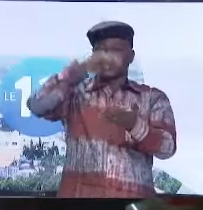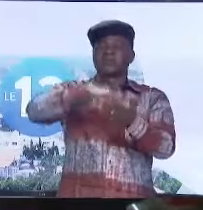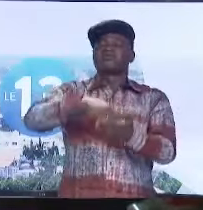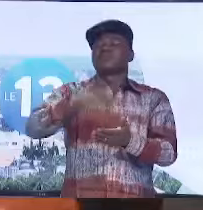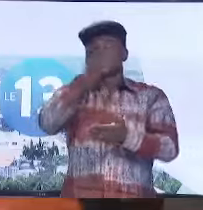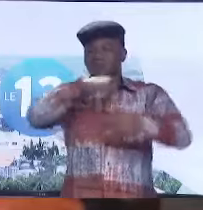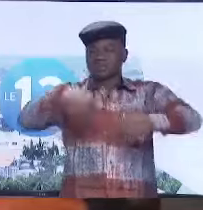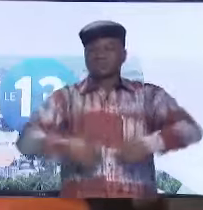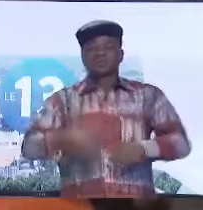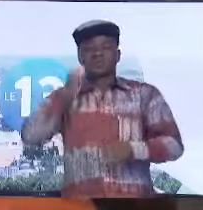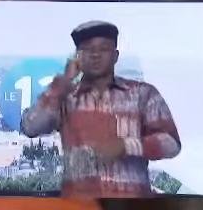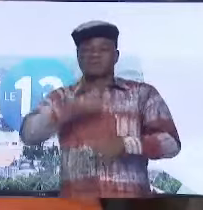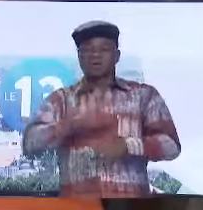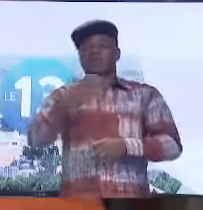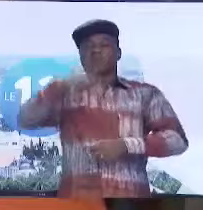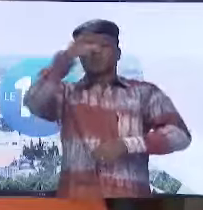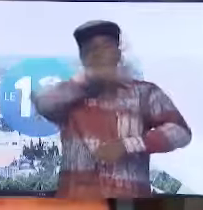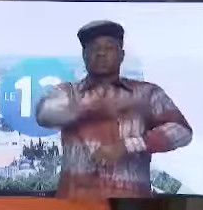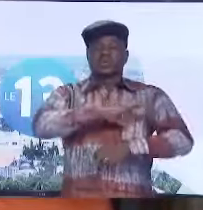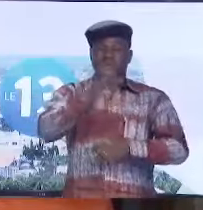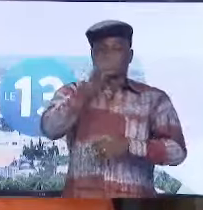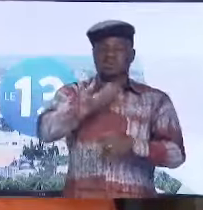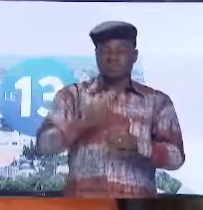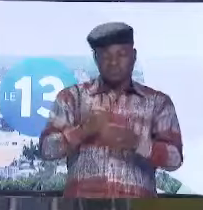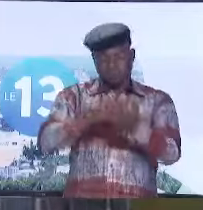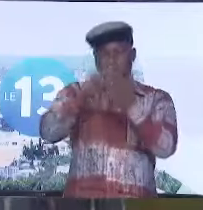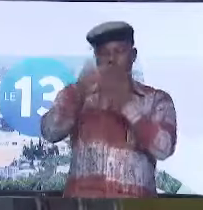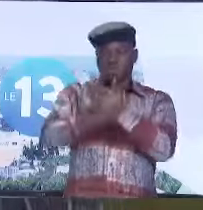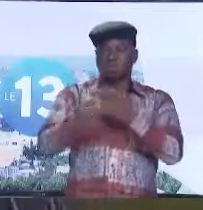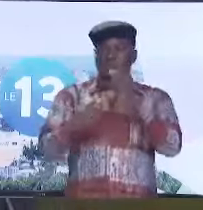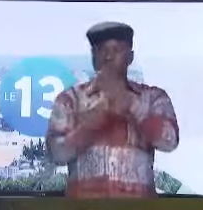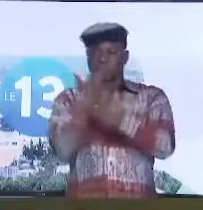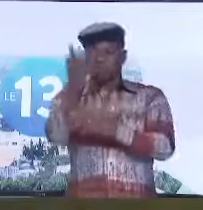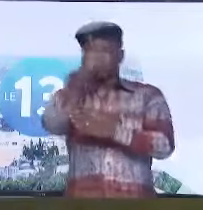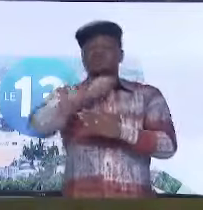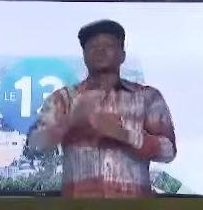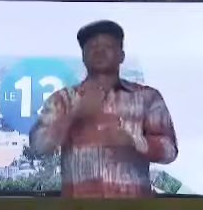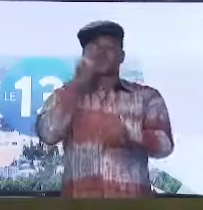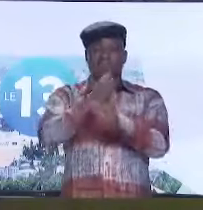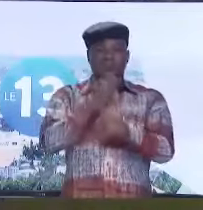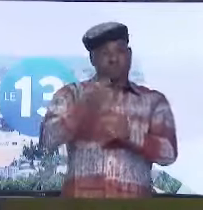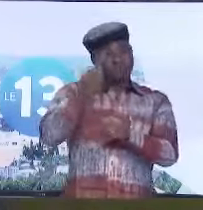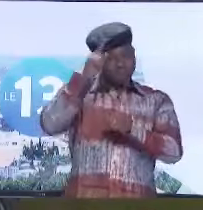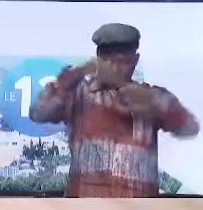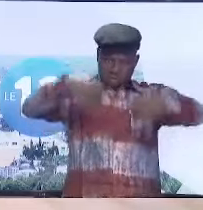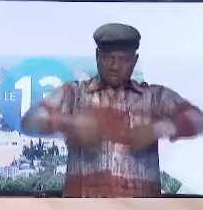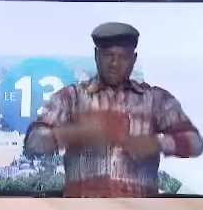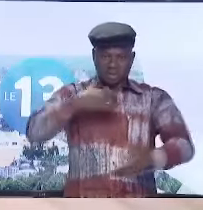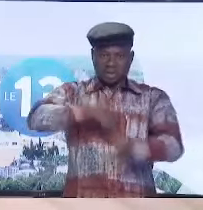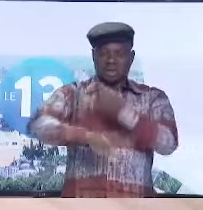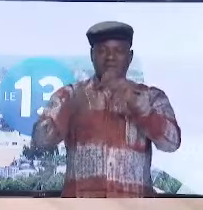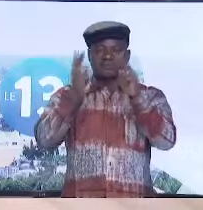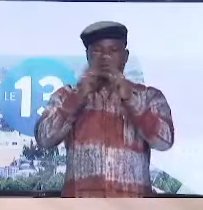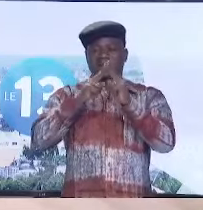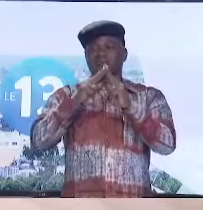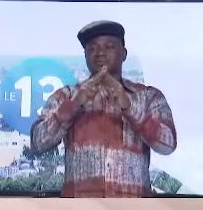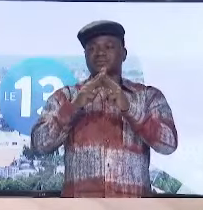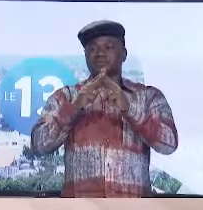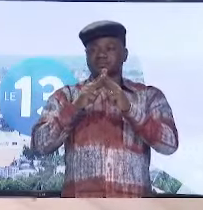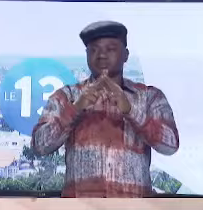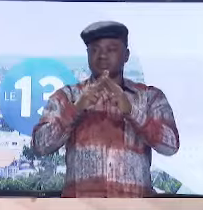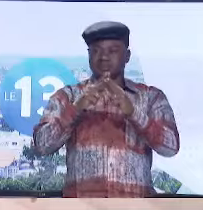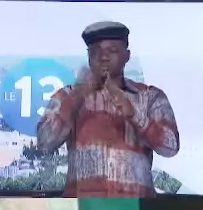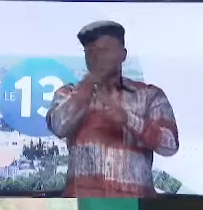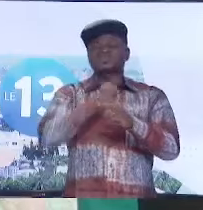ont bénéficié de l'intervention du projet promotion de l'emploi pour les jeunes en milieu rural Pro Emploi. Un